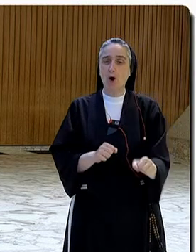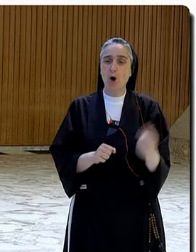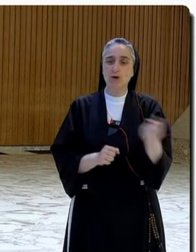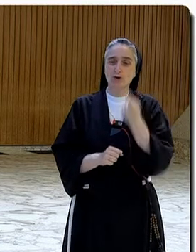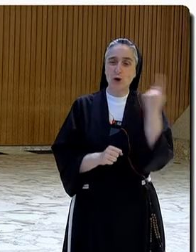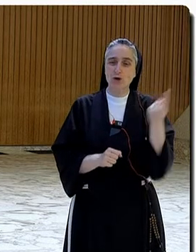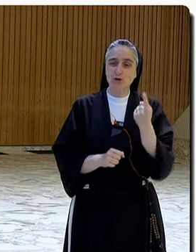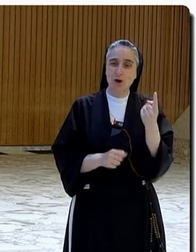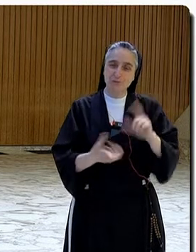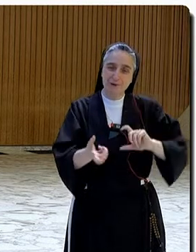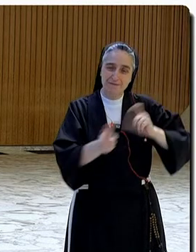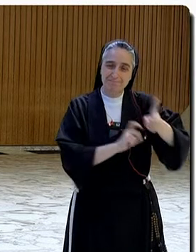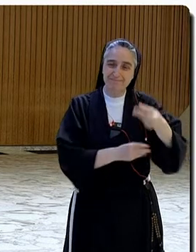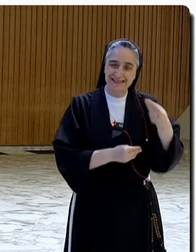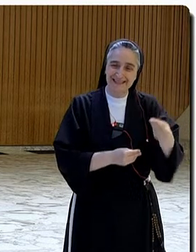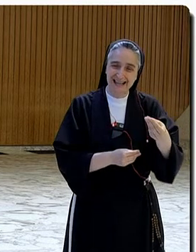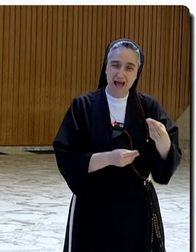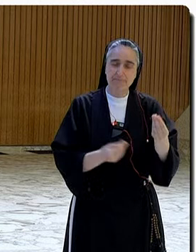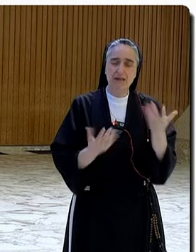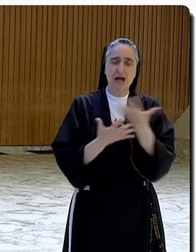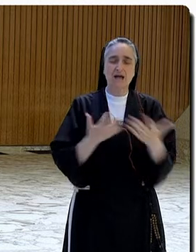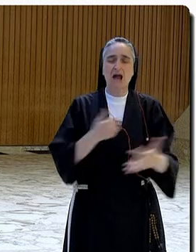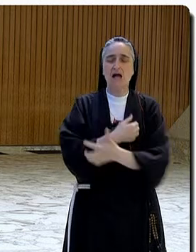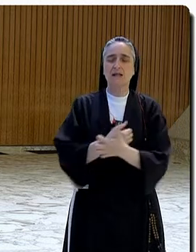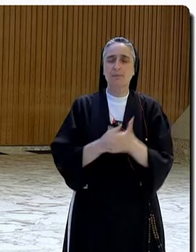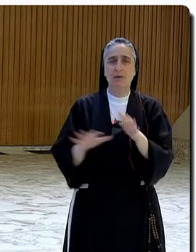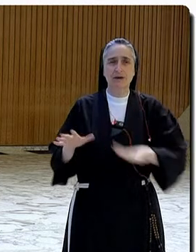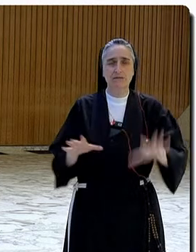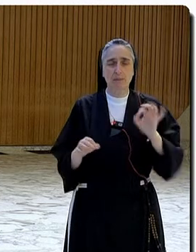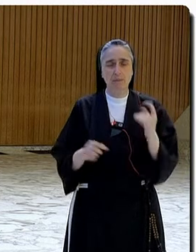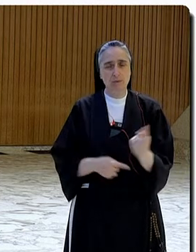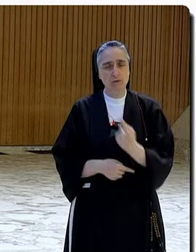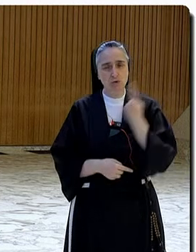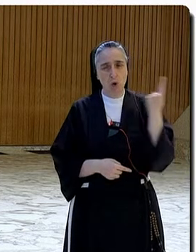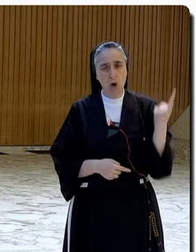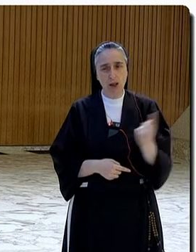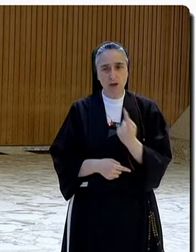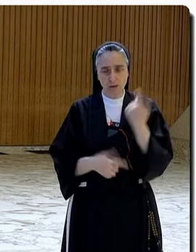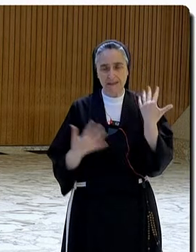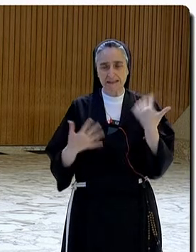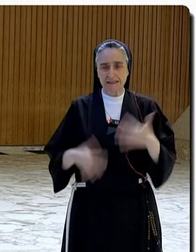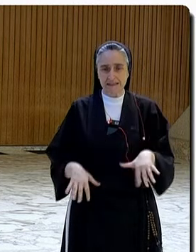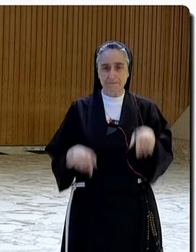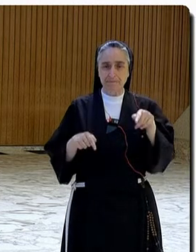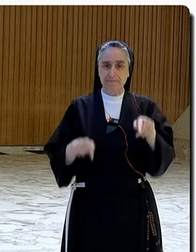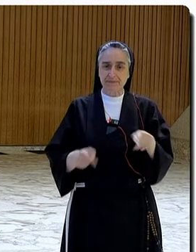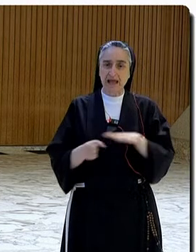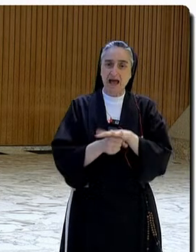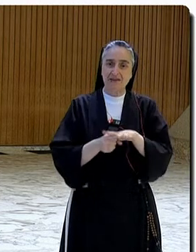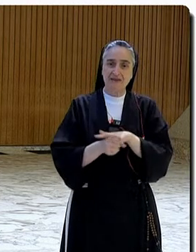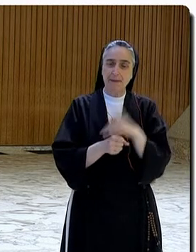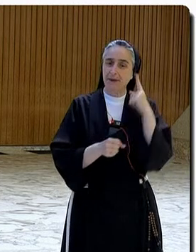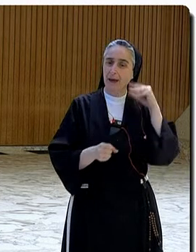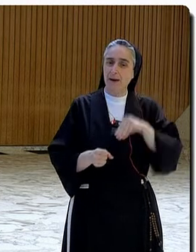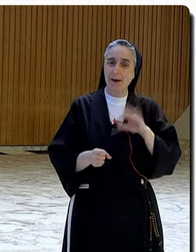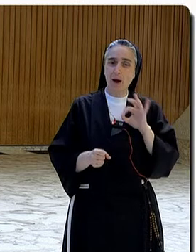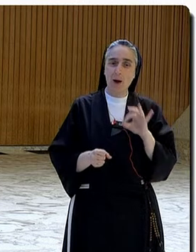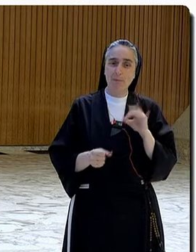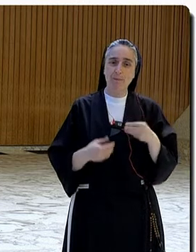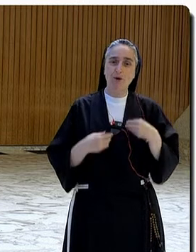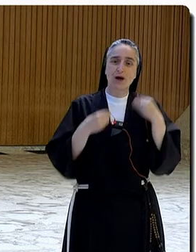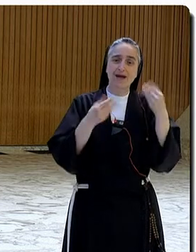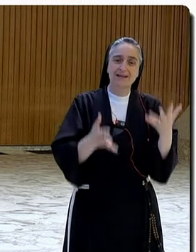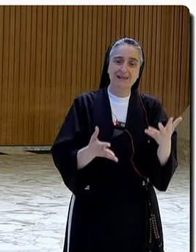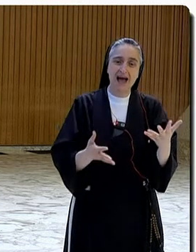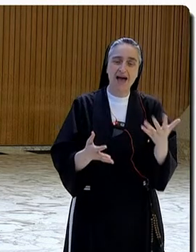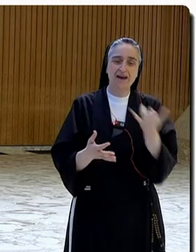solitudine, una delle grandi povertà del nostro tempo. Ancora l'attitudine profetica della famiglia a facilitare